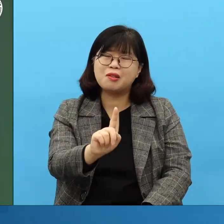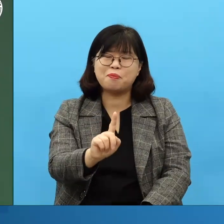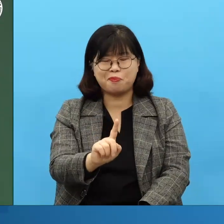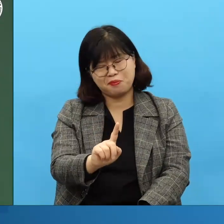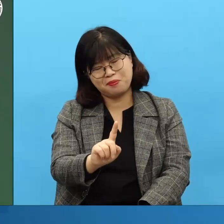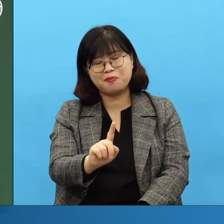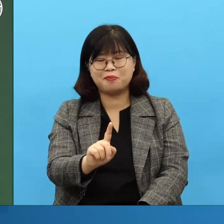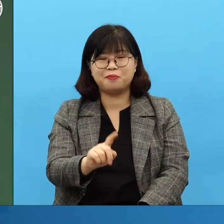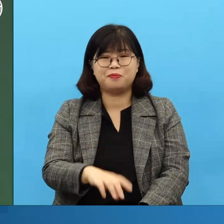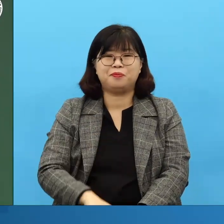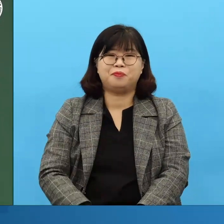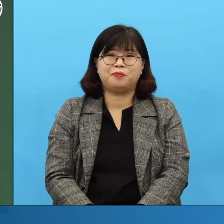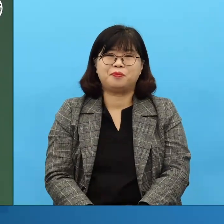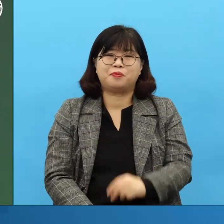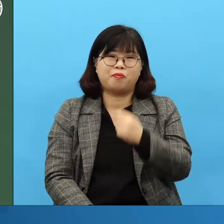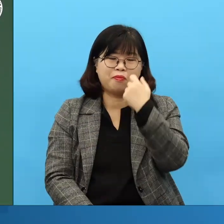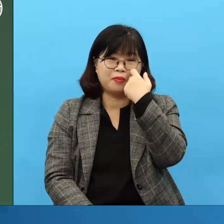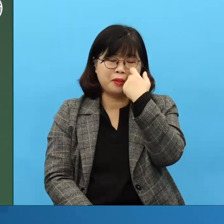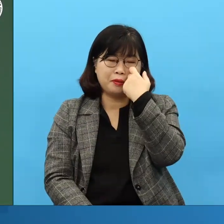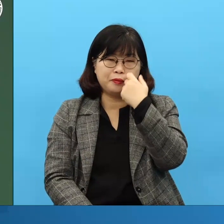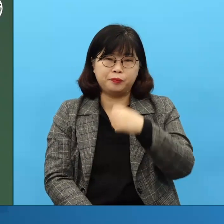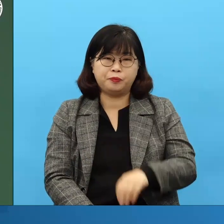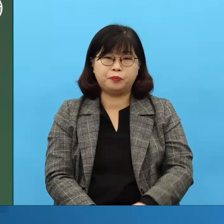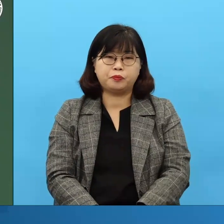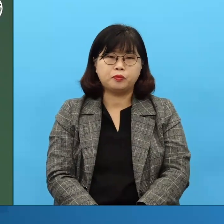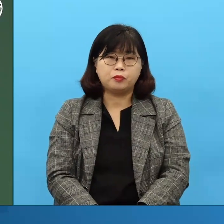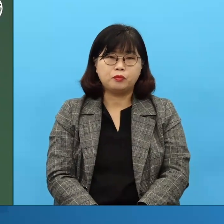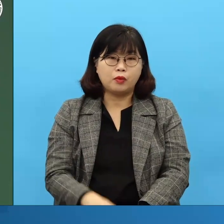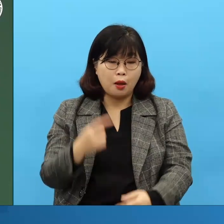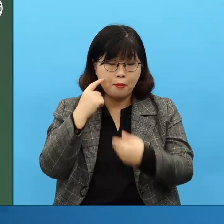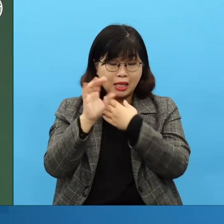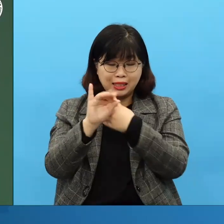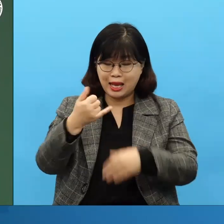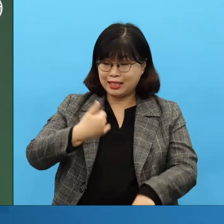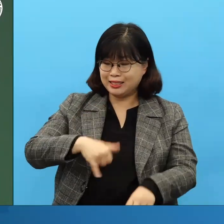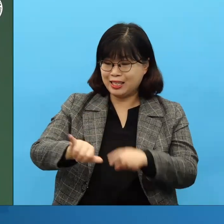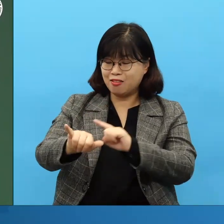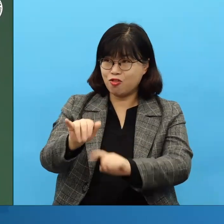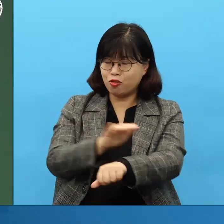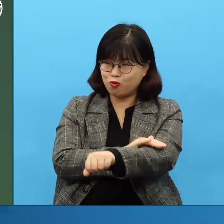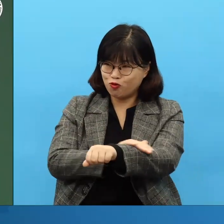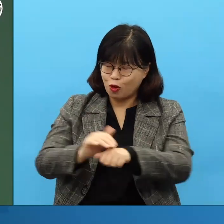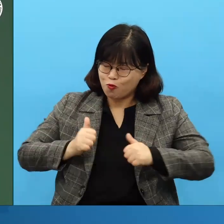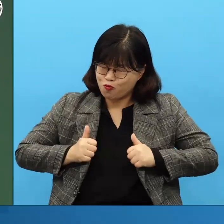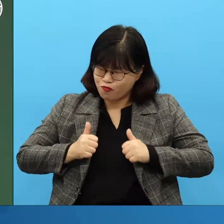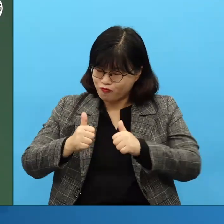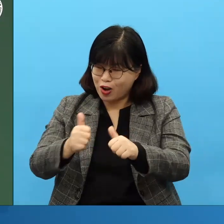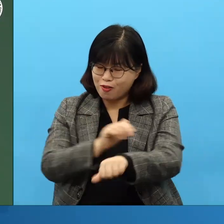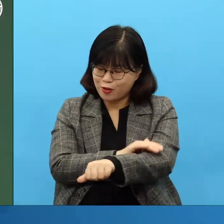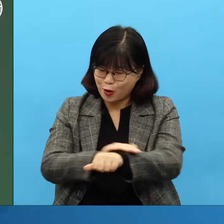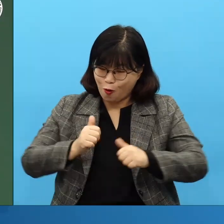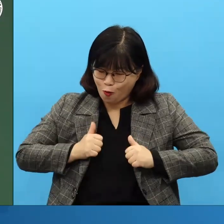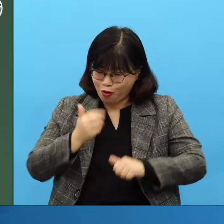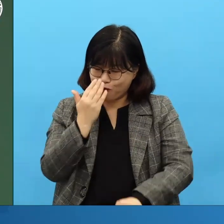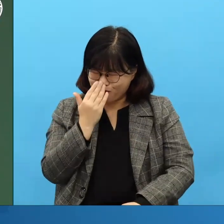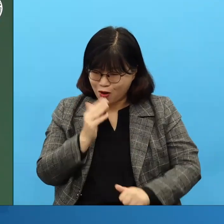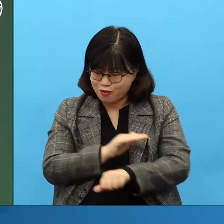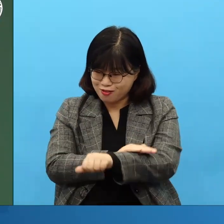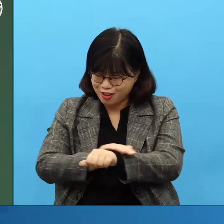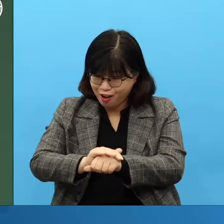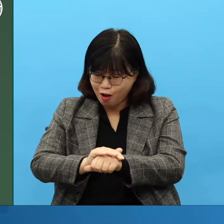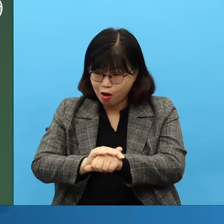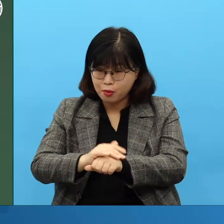is very industrious and is always thankful and is filled with gratitude, what will happen? 말 안 해도 뻔한 거 아닙니까? And it's a clear future. You don't even need to speak two words about